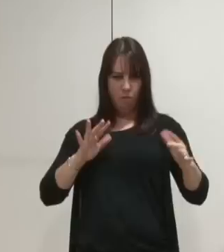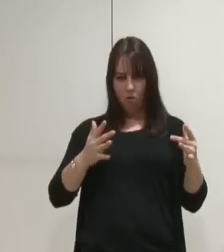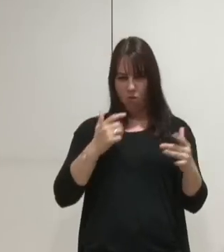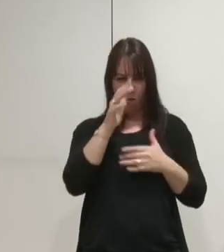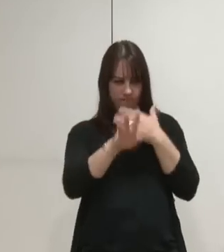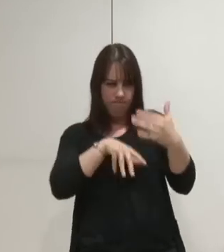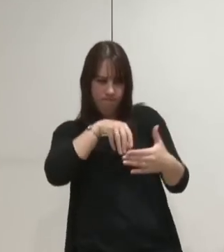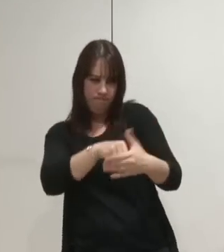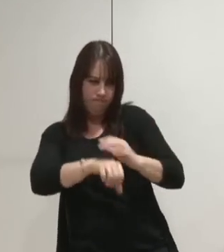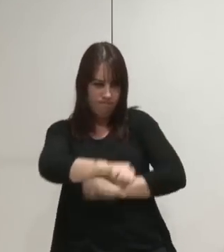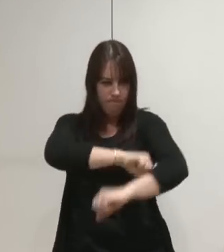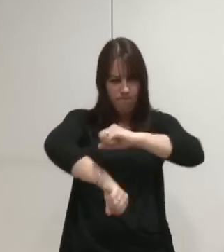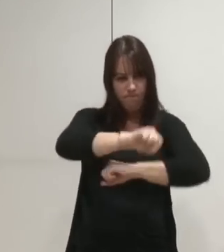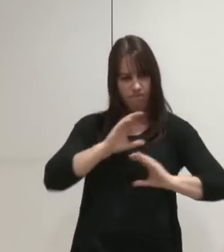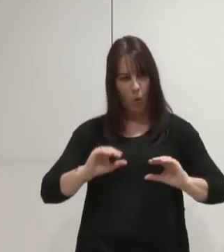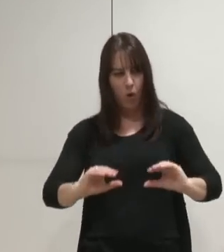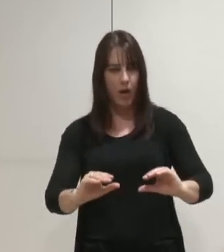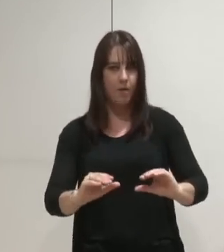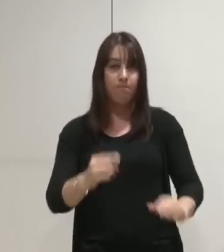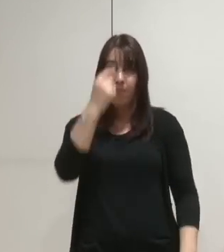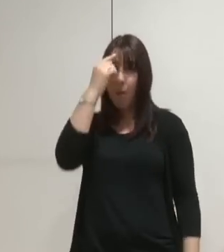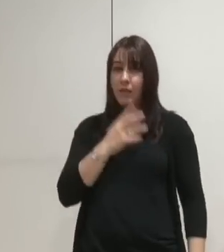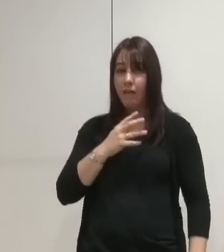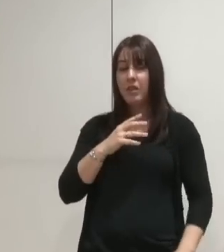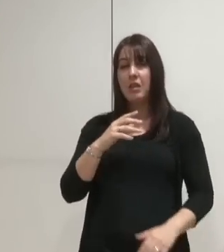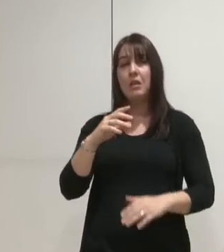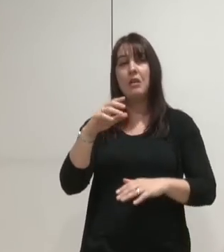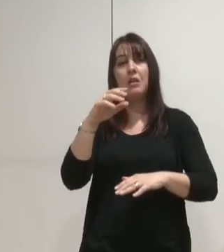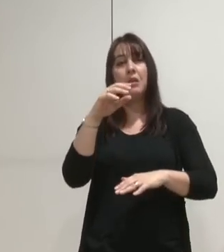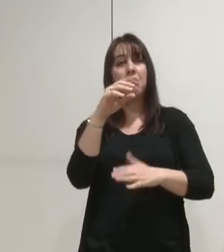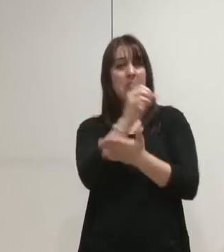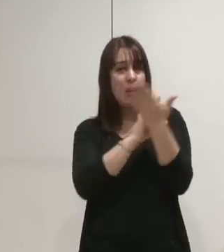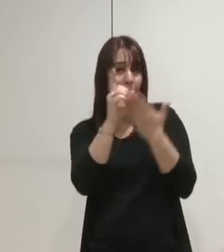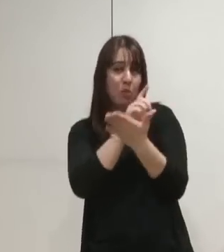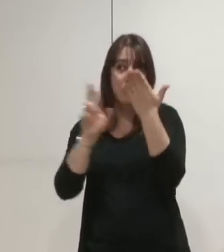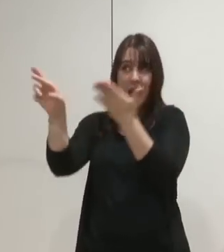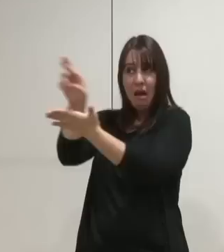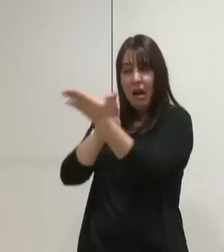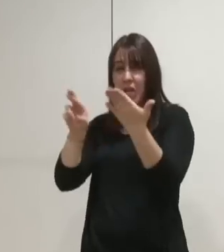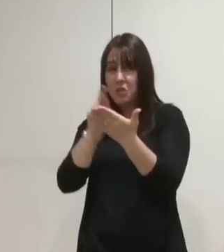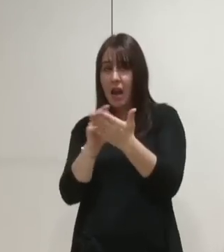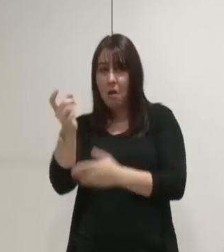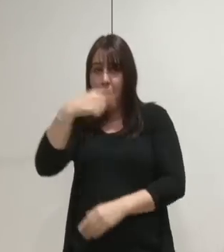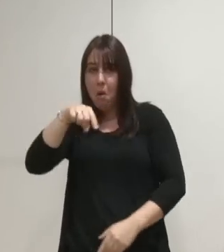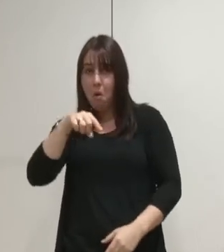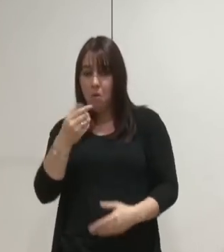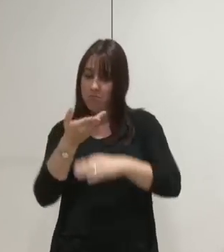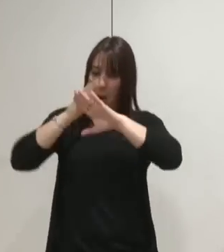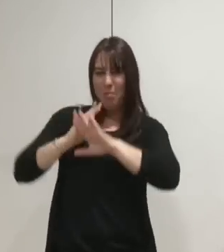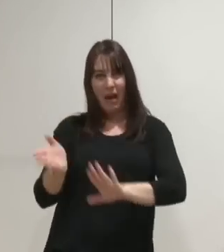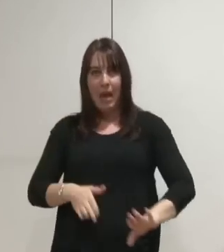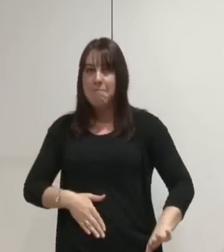géographie je ne suis pas certain qu'au niveau régional et départemental tout cela était était déjà pris en compte